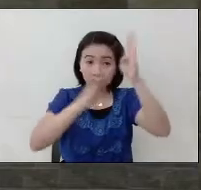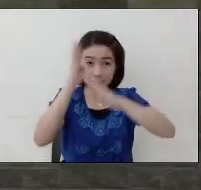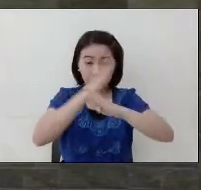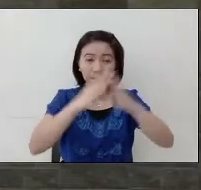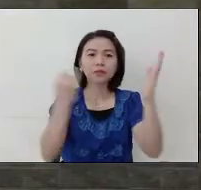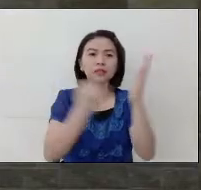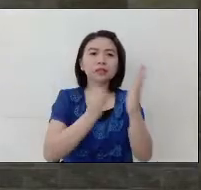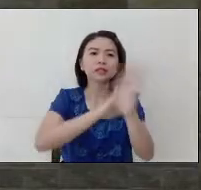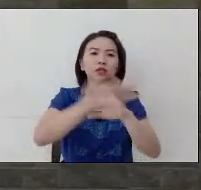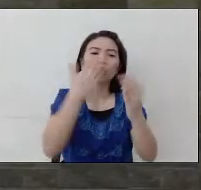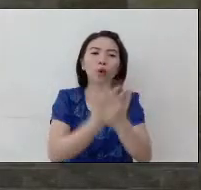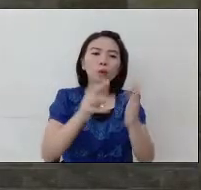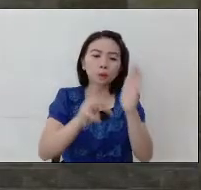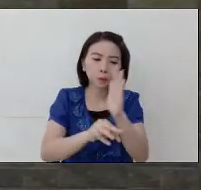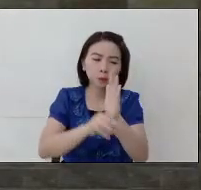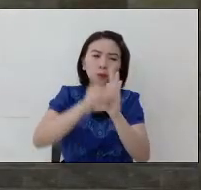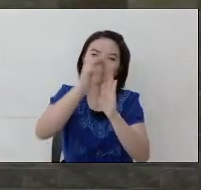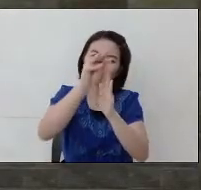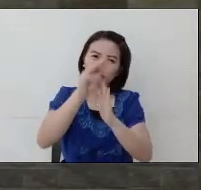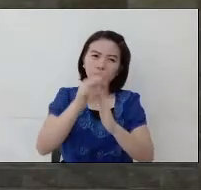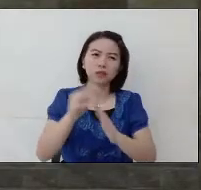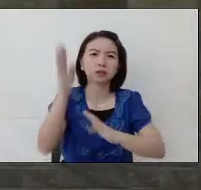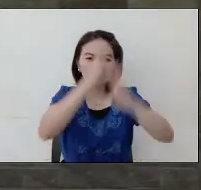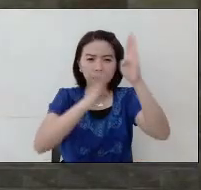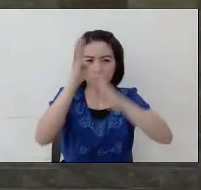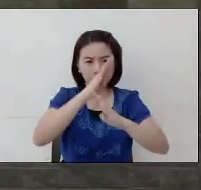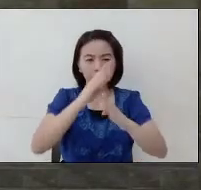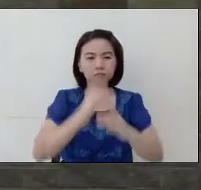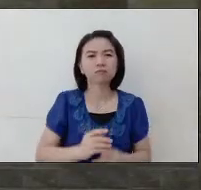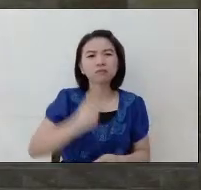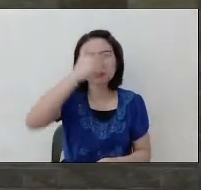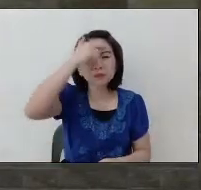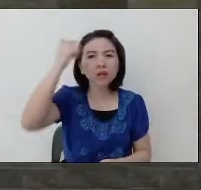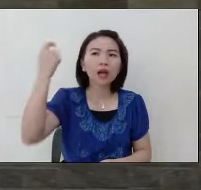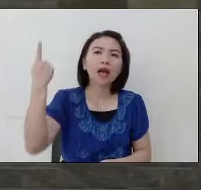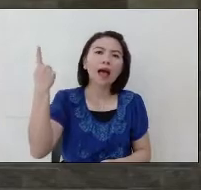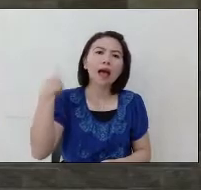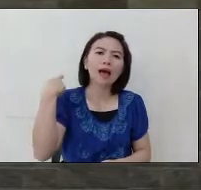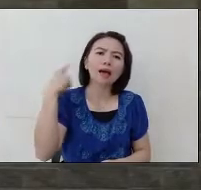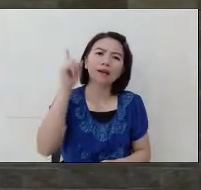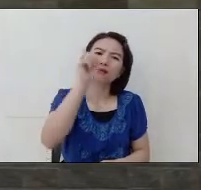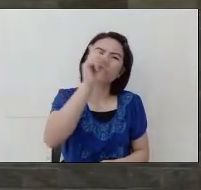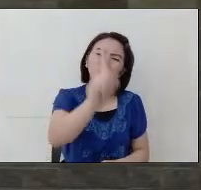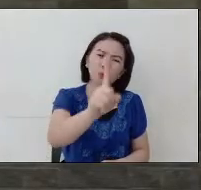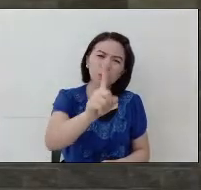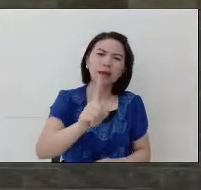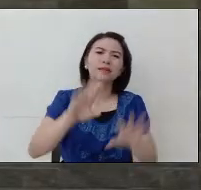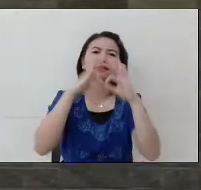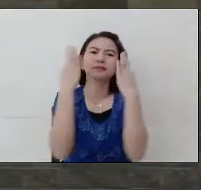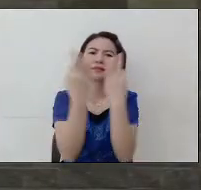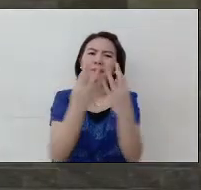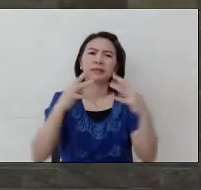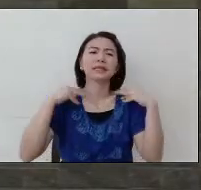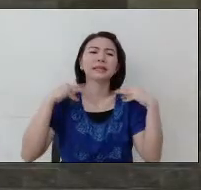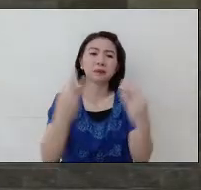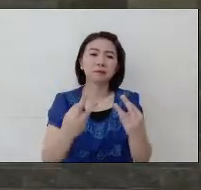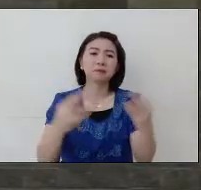You see? Bakit? Merong isang miyembro sa pamilya na tumatanda lang pero hindi